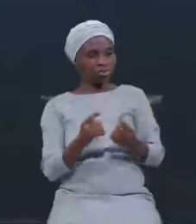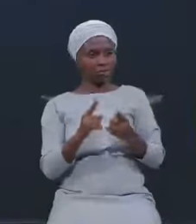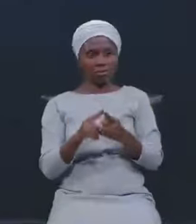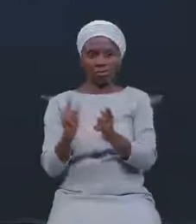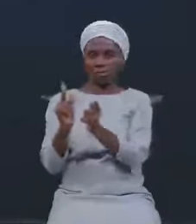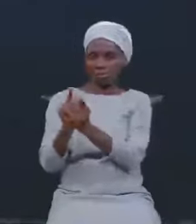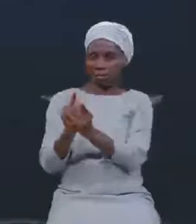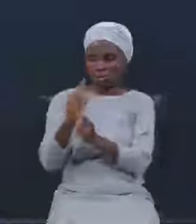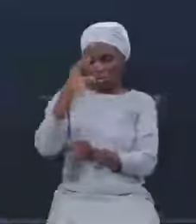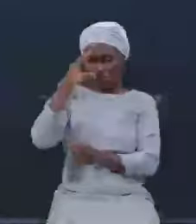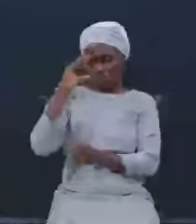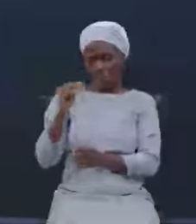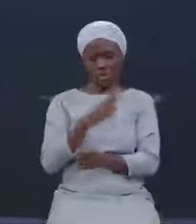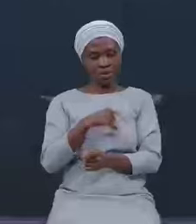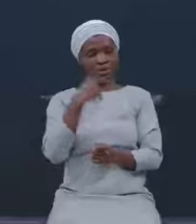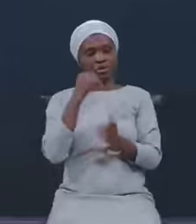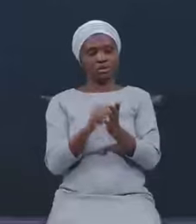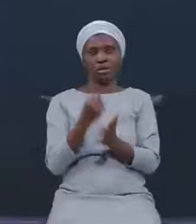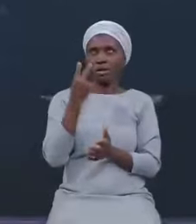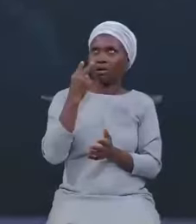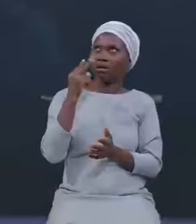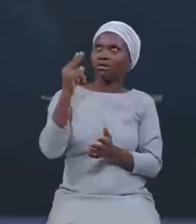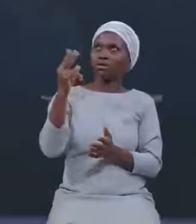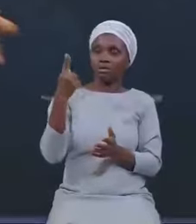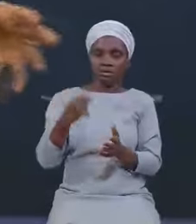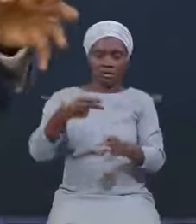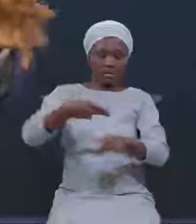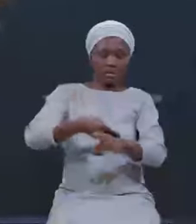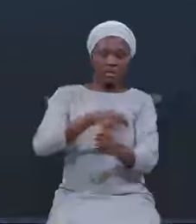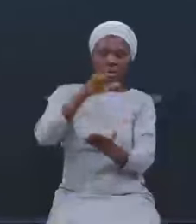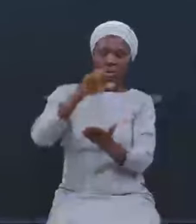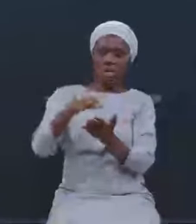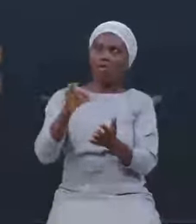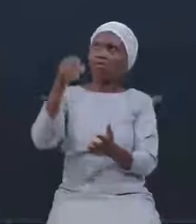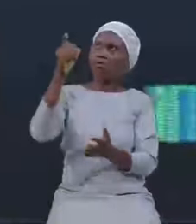Voici l'agneau de Dieu qui ôte